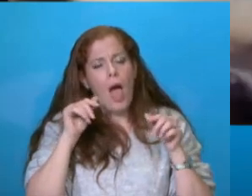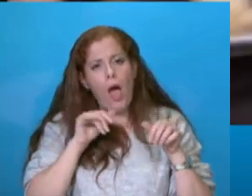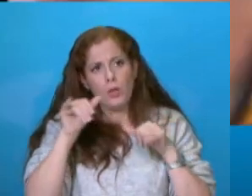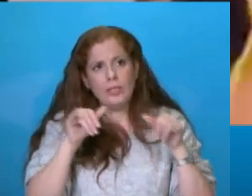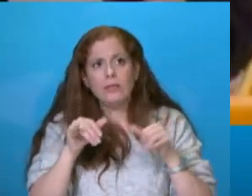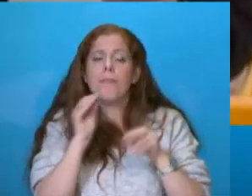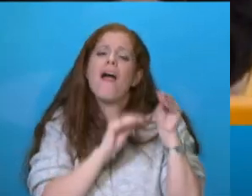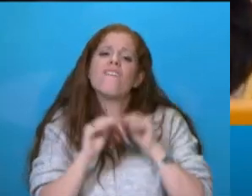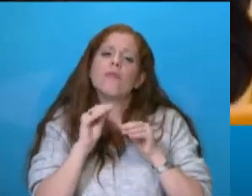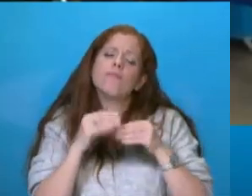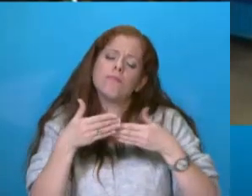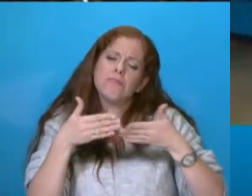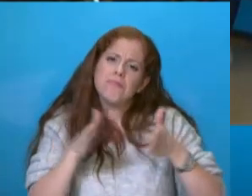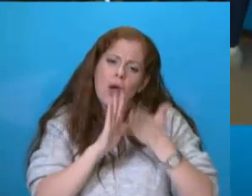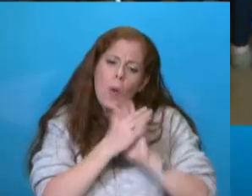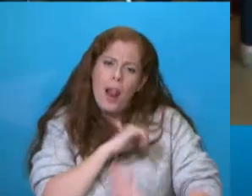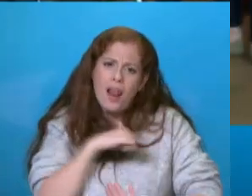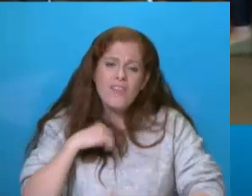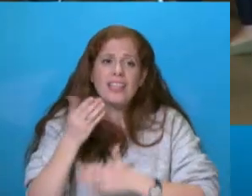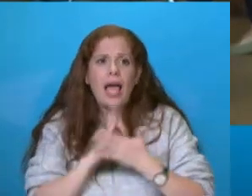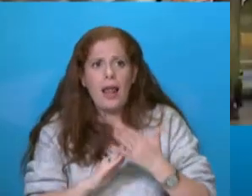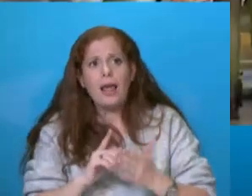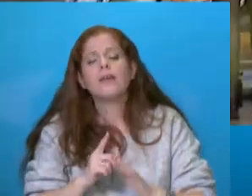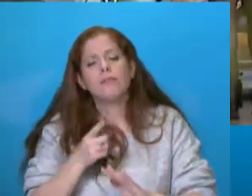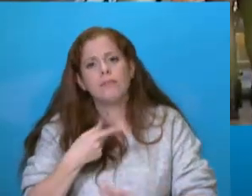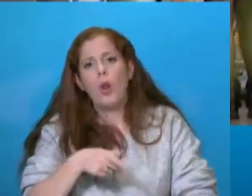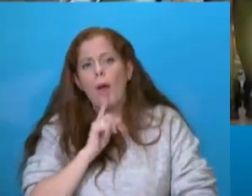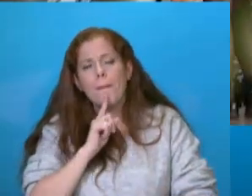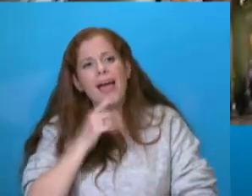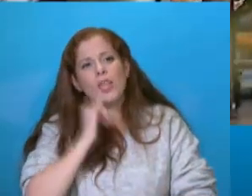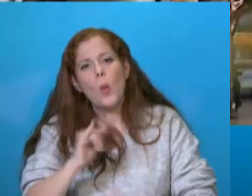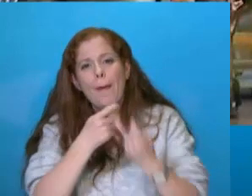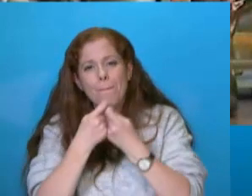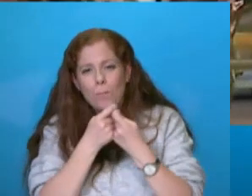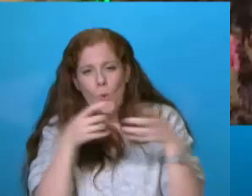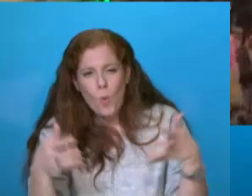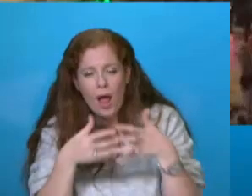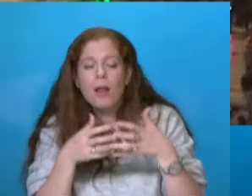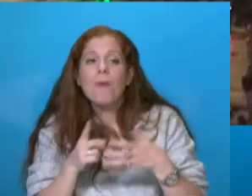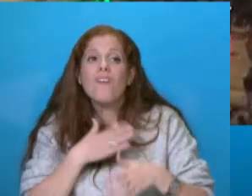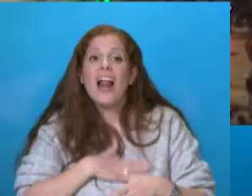החבילות לבד, חלק אחר יוצא בלא מעט טיולים מאורגנים, אבל